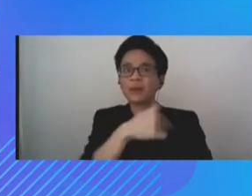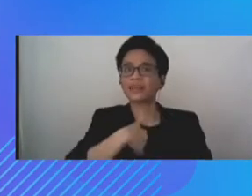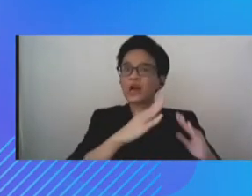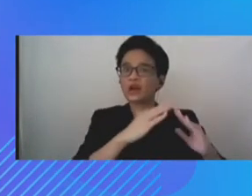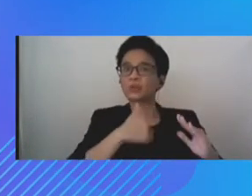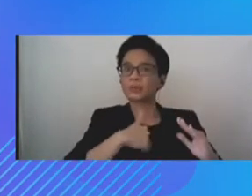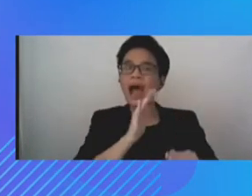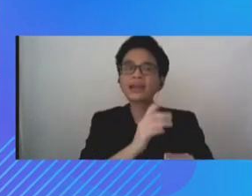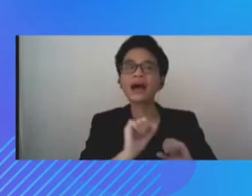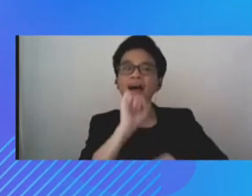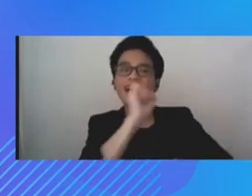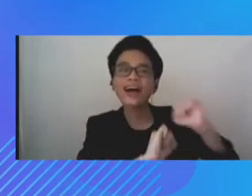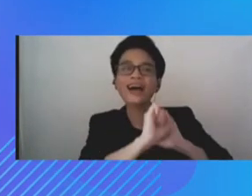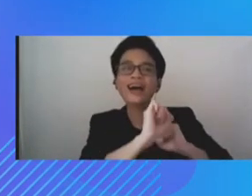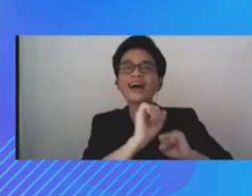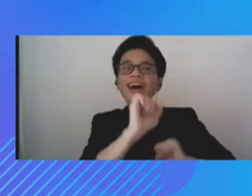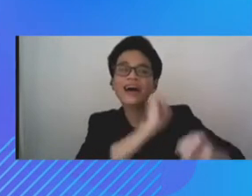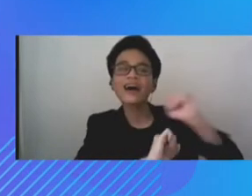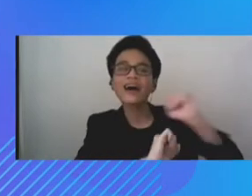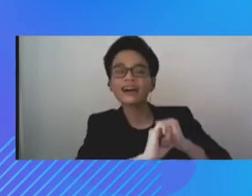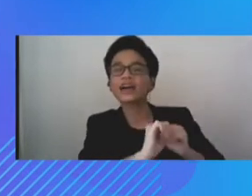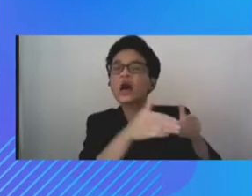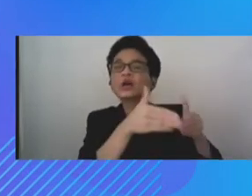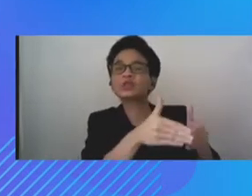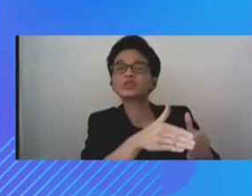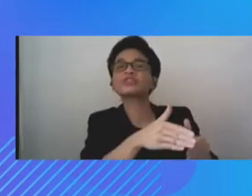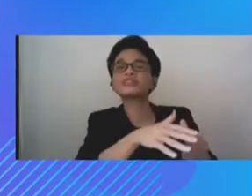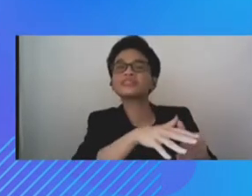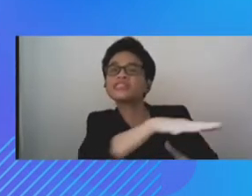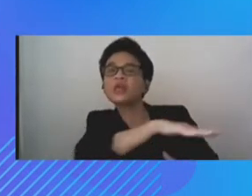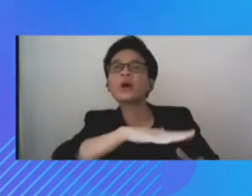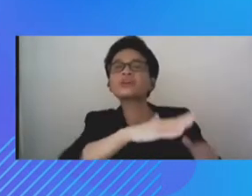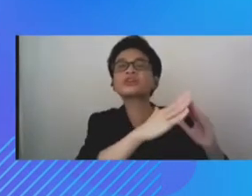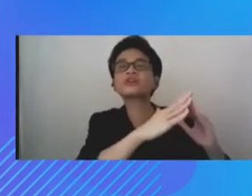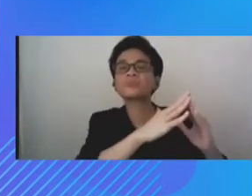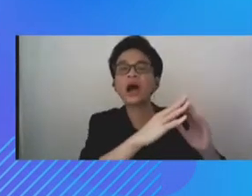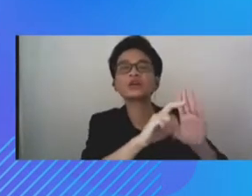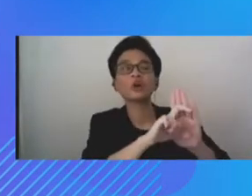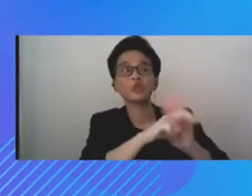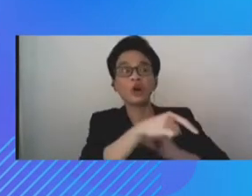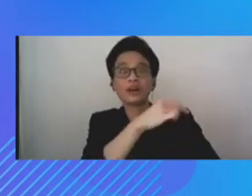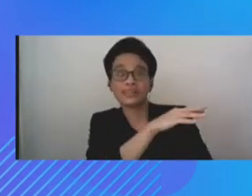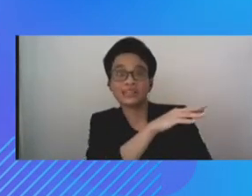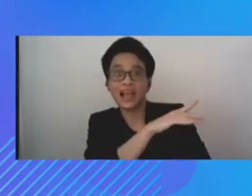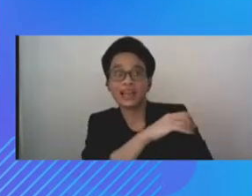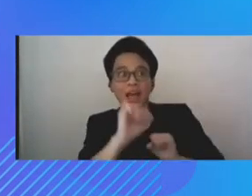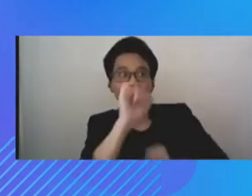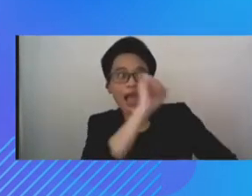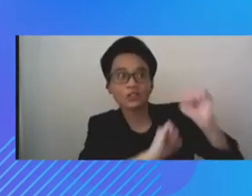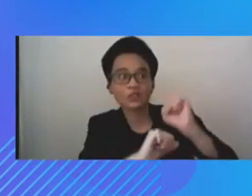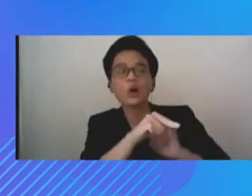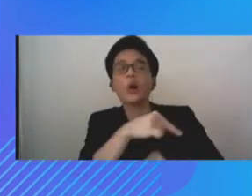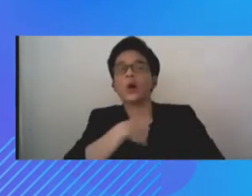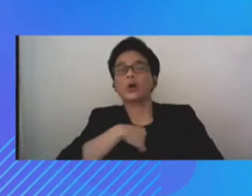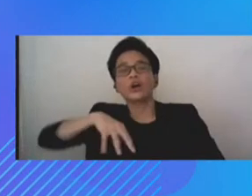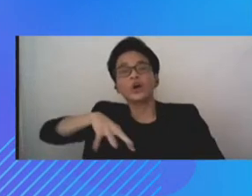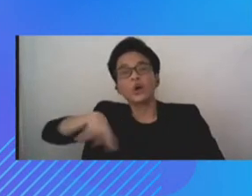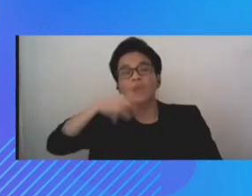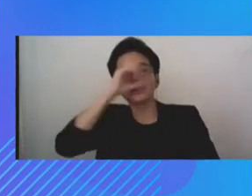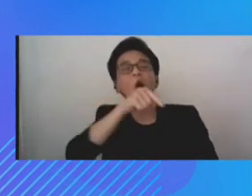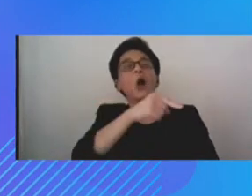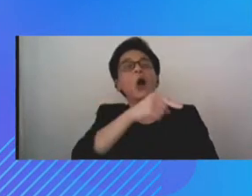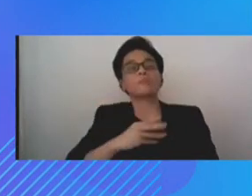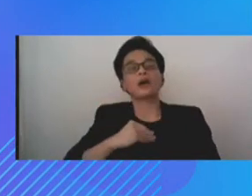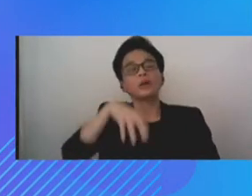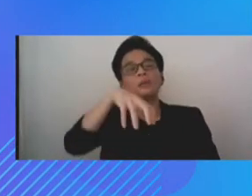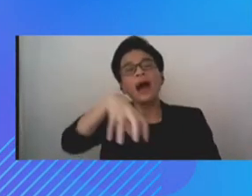namanya gestur yang akhirnya kita jadikan home sign gitu, karena setiap kali dia menggesturkan itu artinya sebuah benda apa gitu.